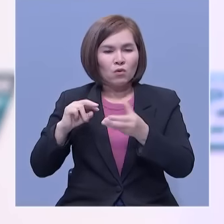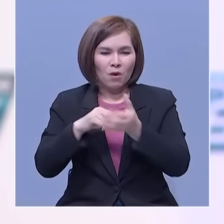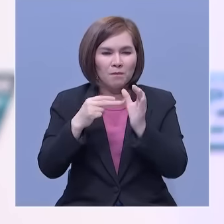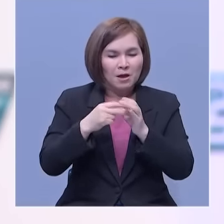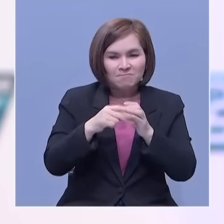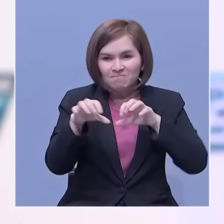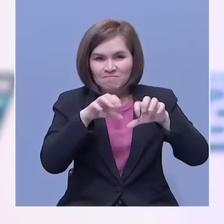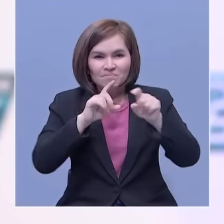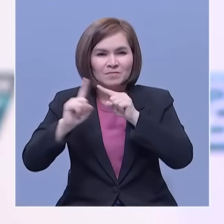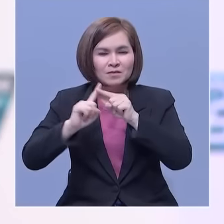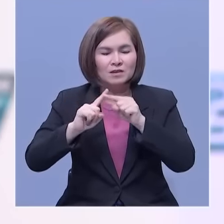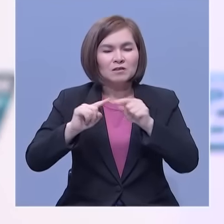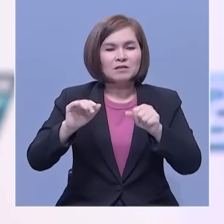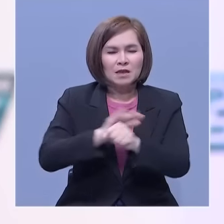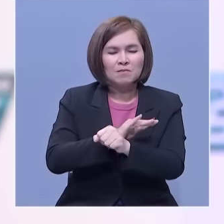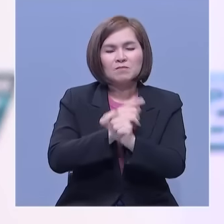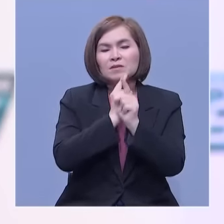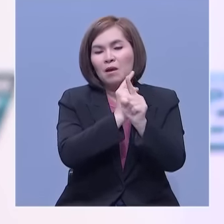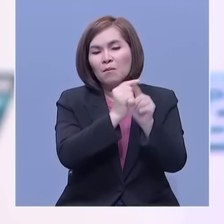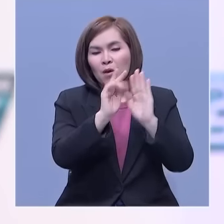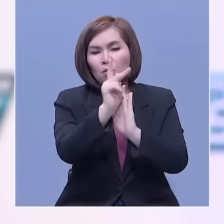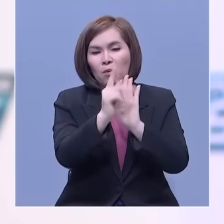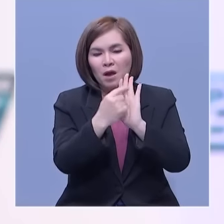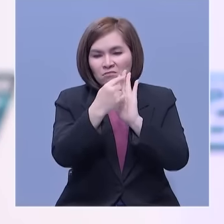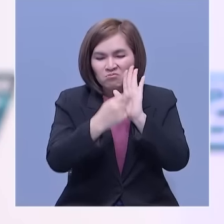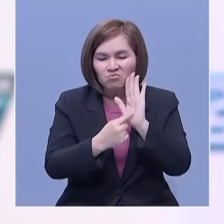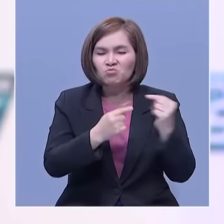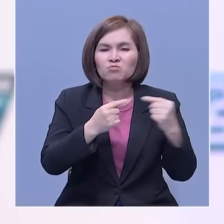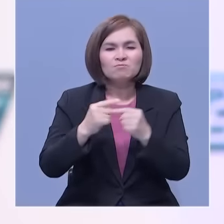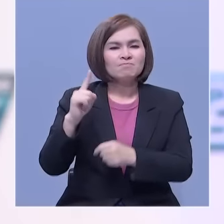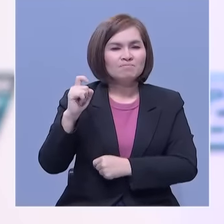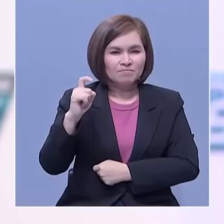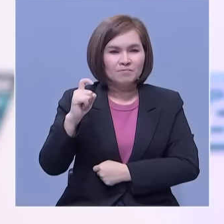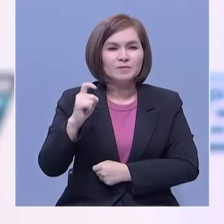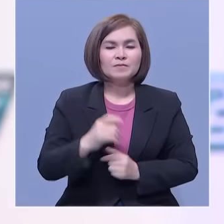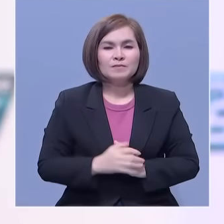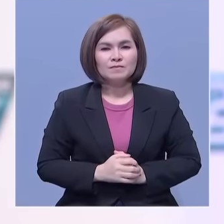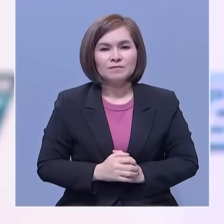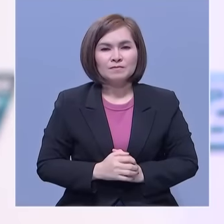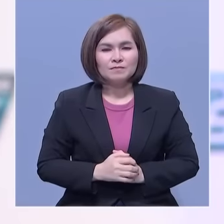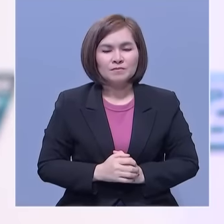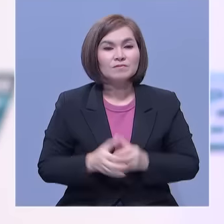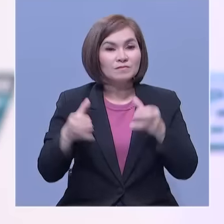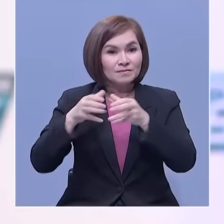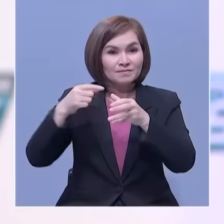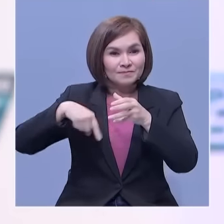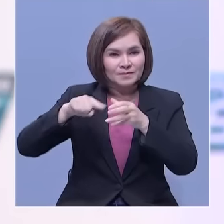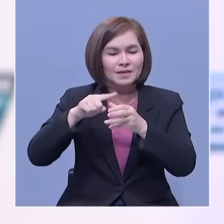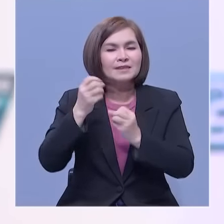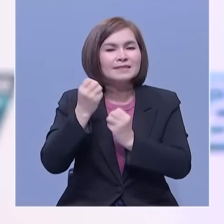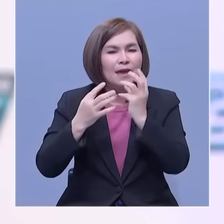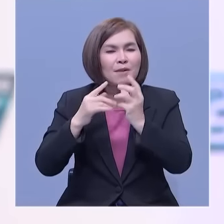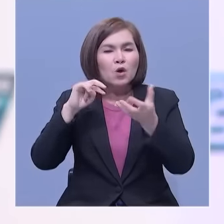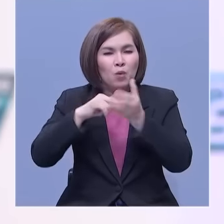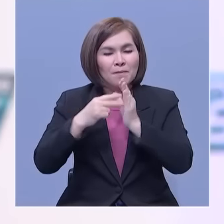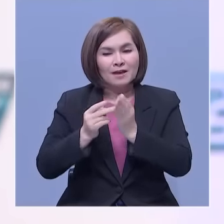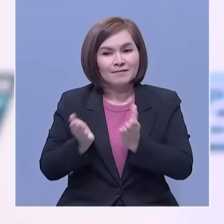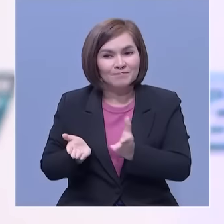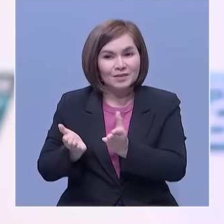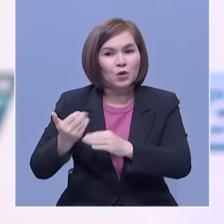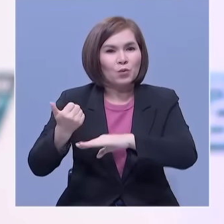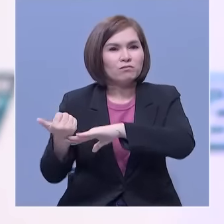เต็มเหนี่ยวแล้วนะครับแต่ข้อกฎหมายเนี่ยมันไปไม่ได้เนี่ยนะครับก็นสายป่าก็ต้องดัน theไอน king